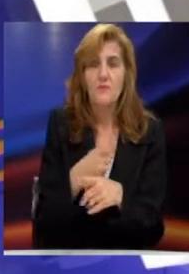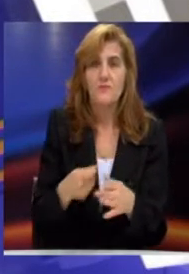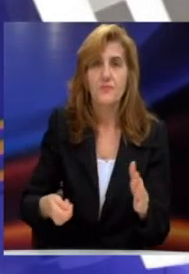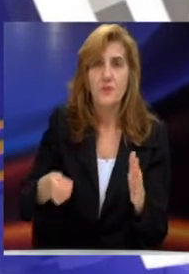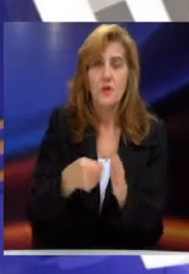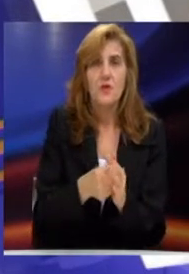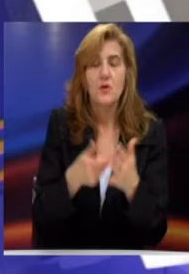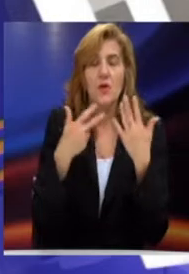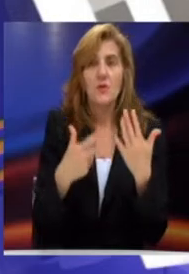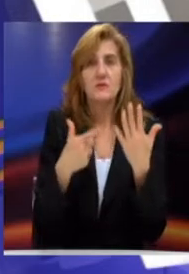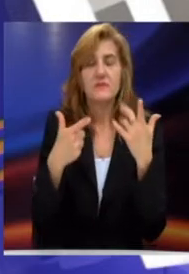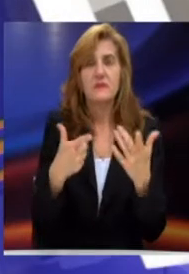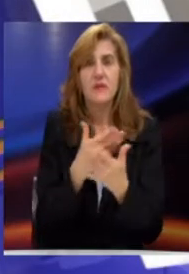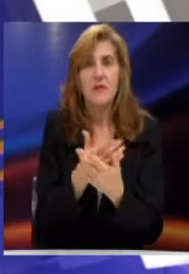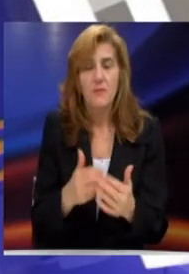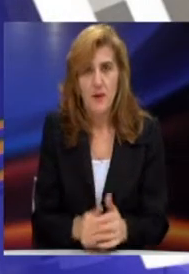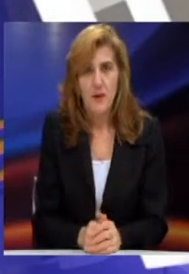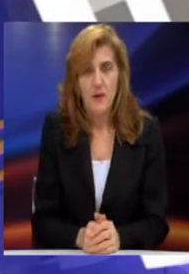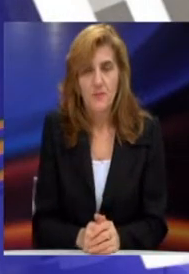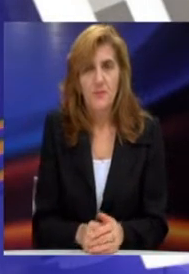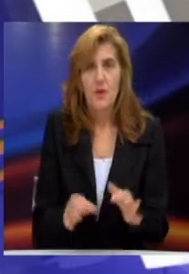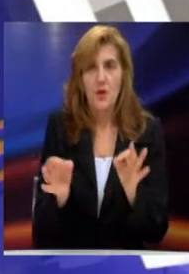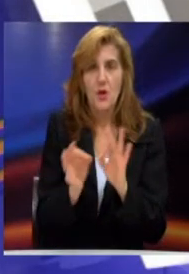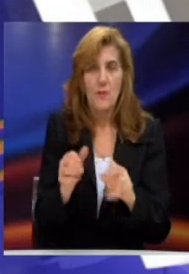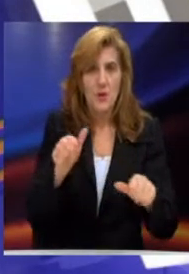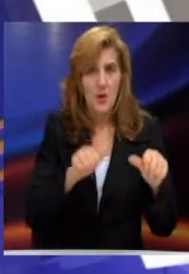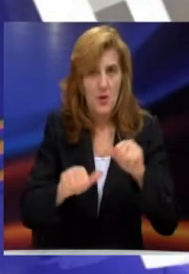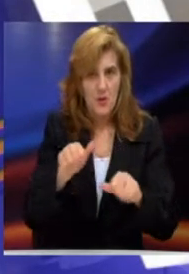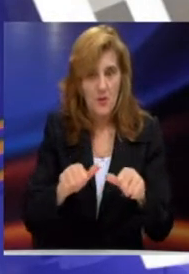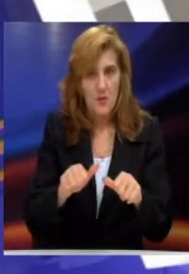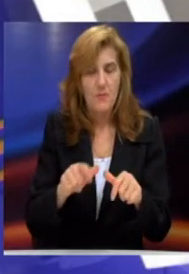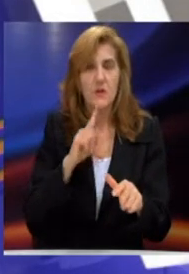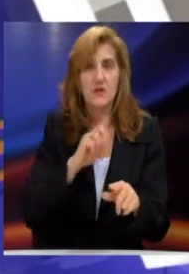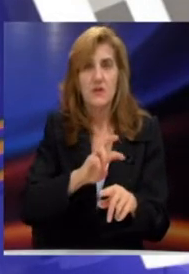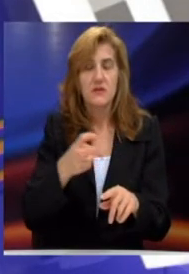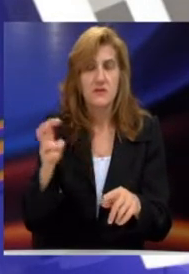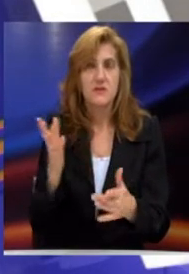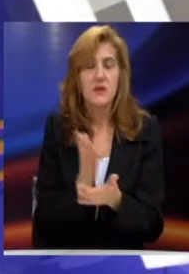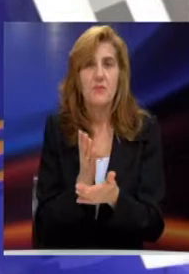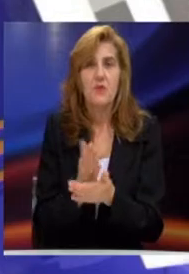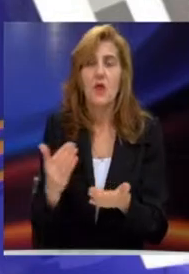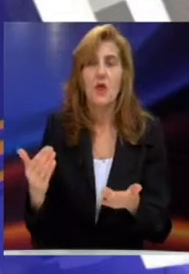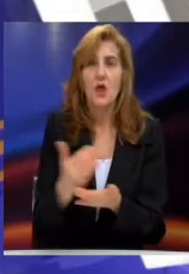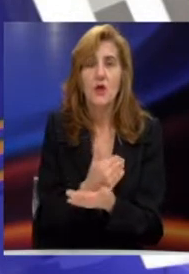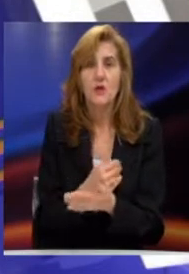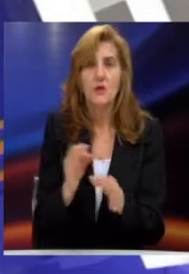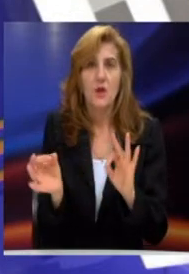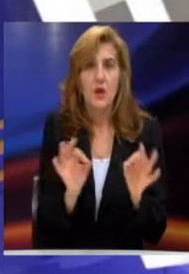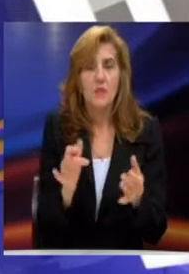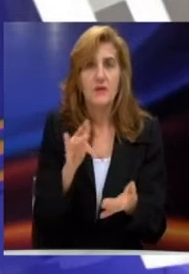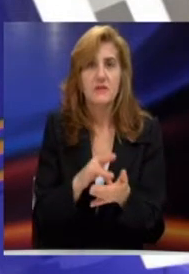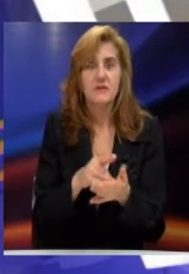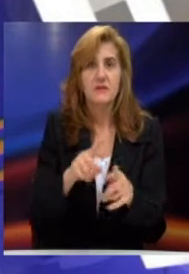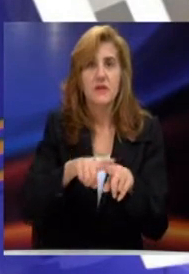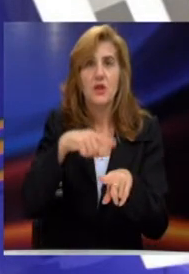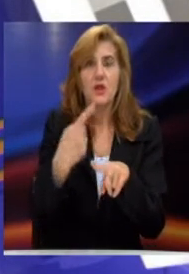periodu uloženo 87 miliona dinara. Pored opremanja operacionog bloka, deo dodeljenih sredstava će biti iskorišćen i za opremanje centra